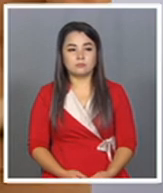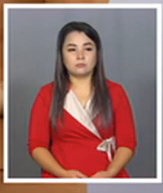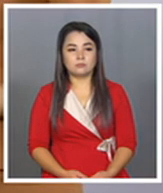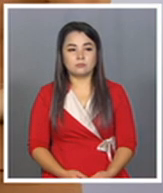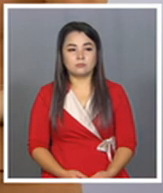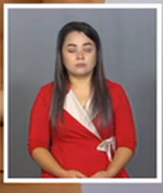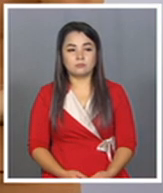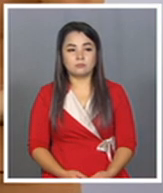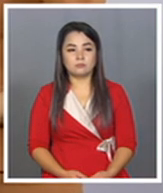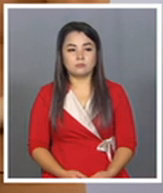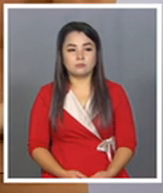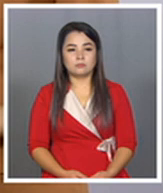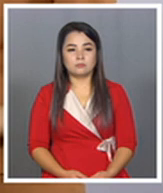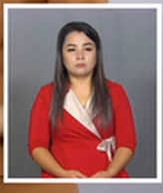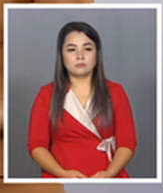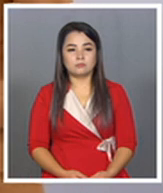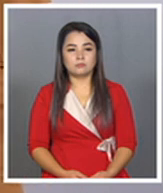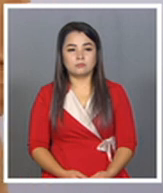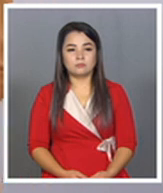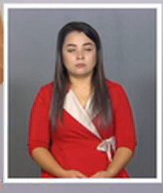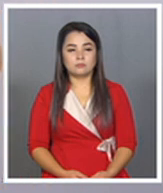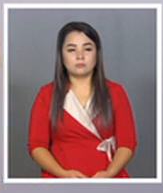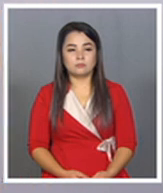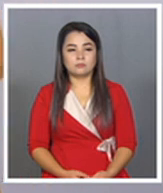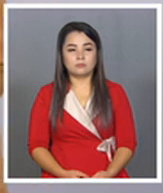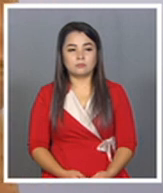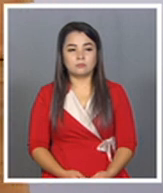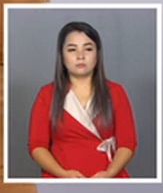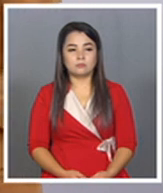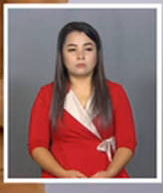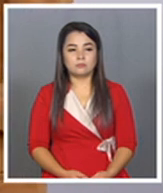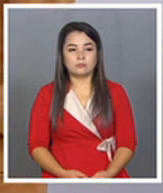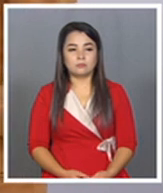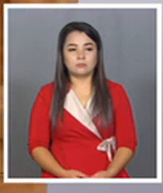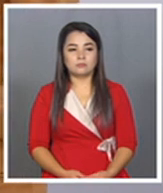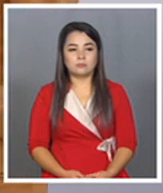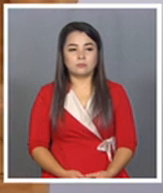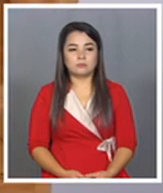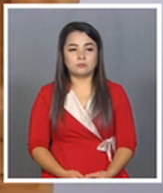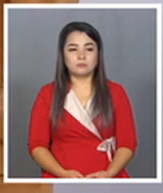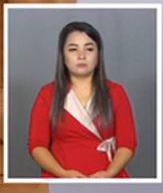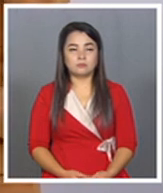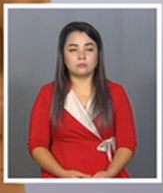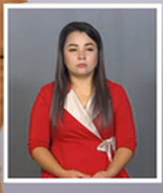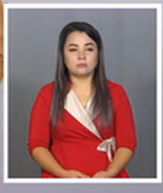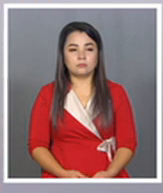түрінде жазылады. Ал енді осы жерде біз ортақ көбейткіш ол 6 азайтылған 7y деген